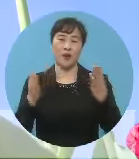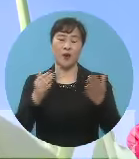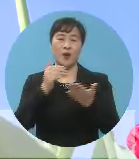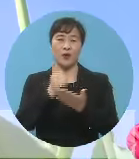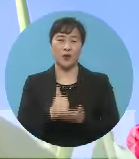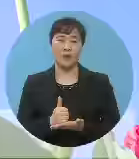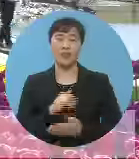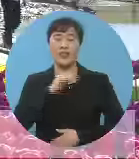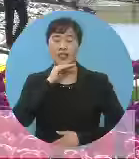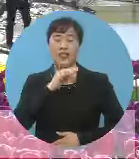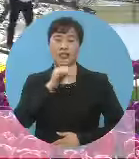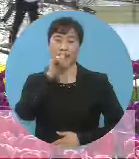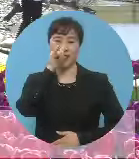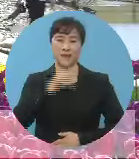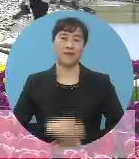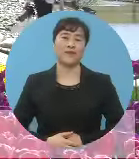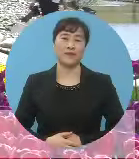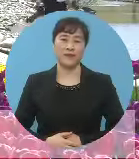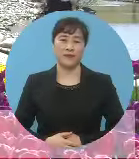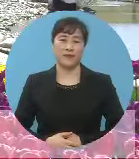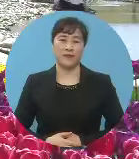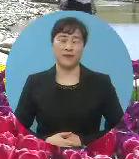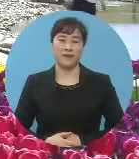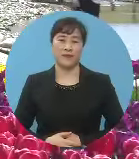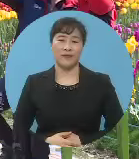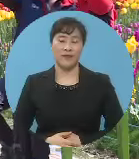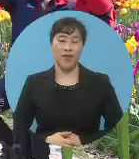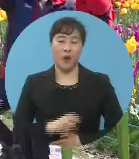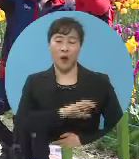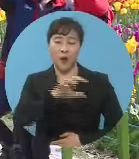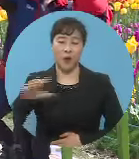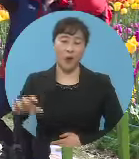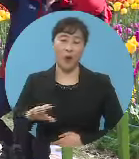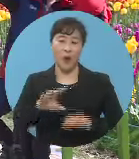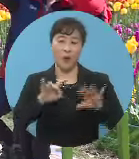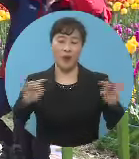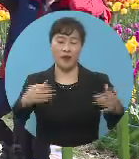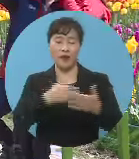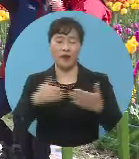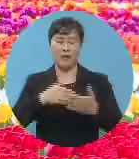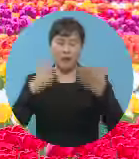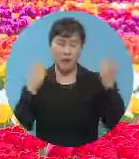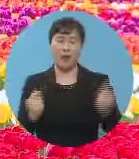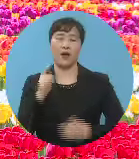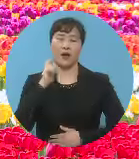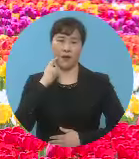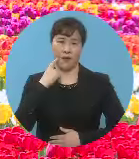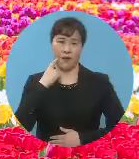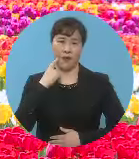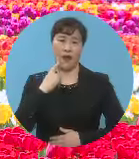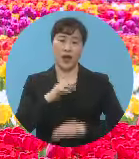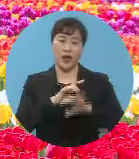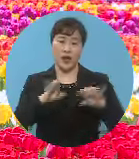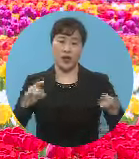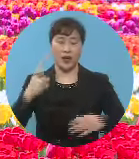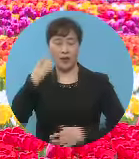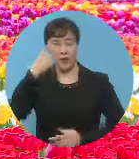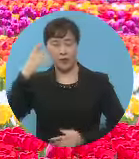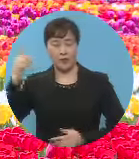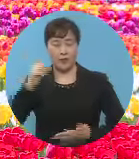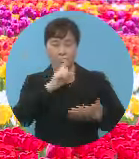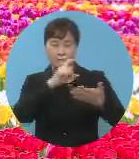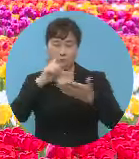상춘객에게 손짓하고 있습니다. 발걸음을 옮기는 곳마다 한 폭의 그림이 펼쳐지고 저마다 추억을 카메라에